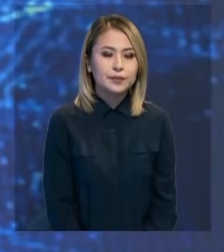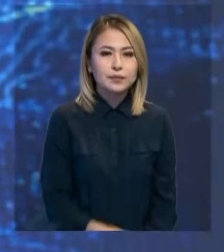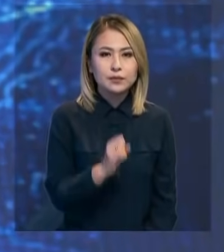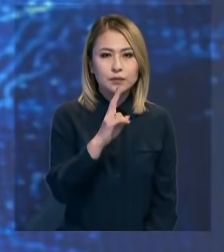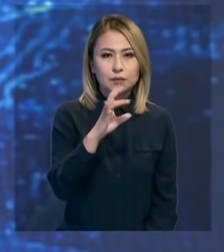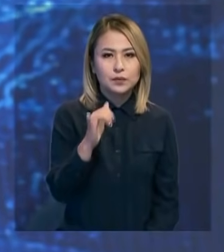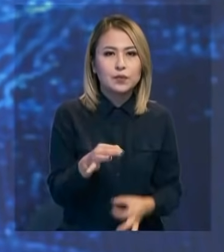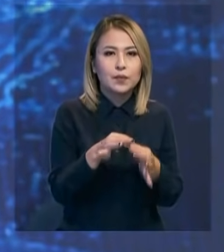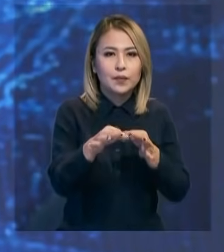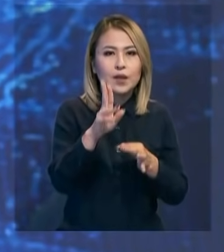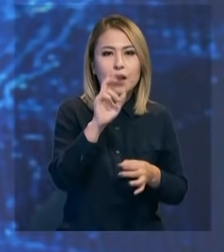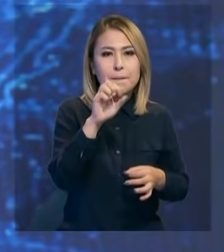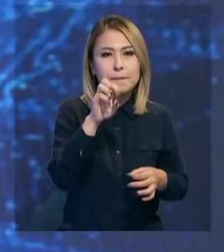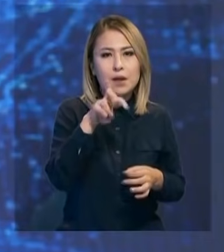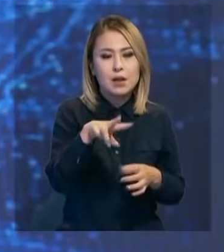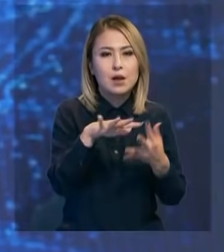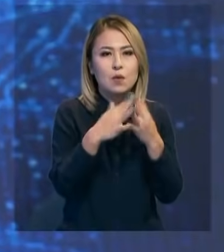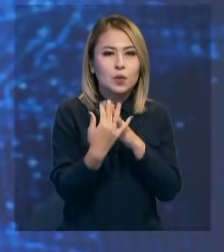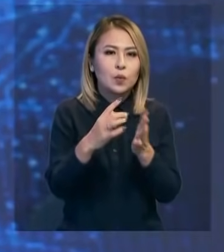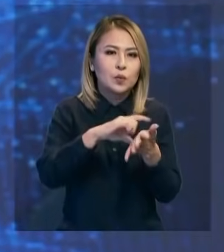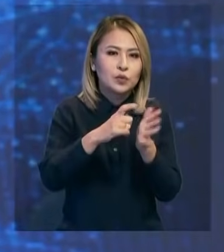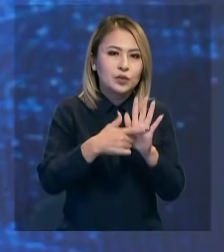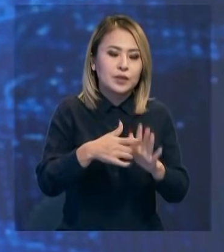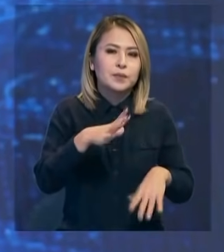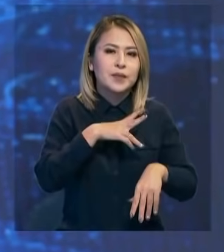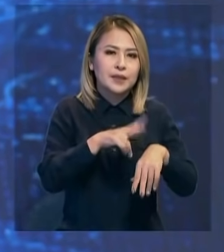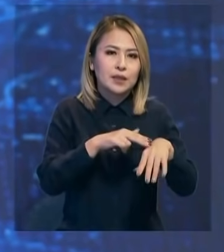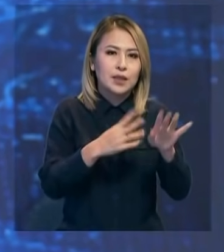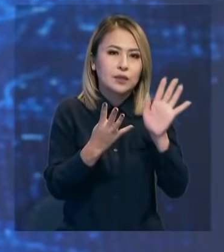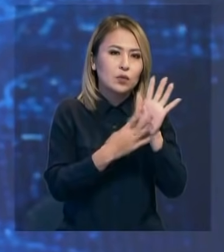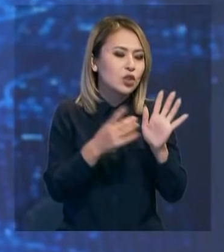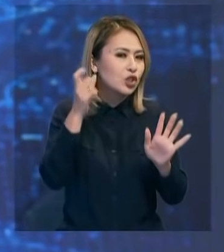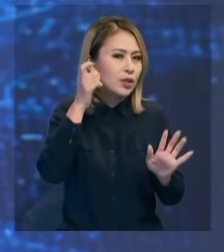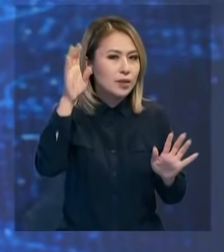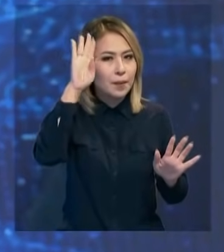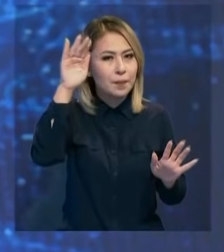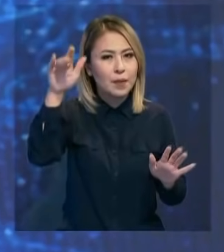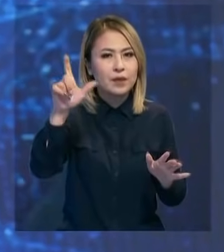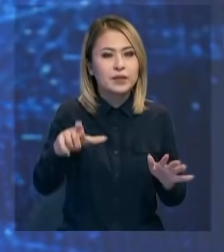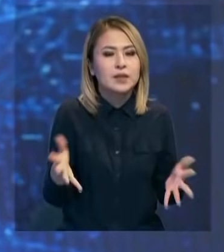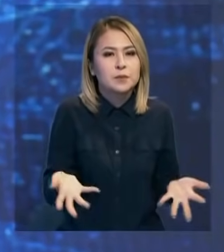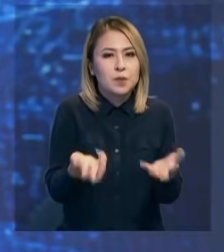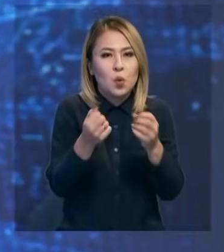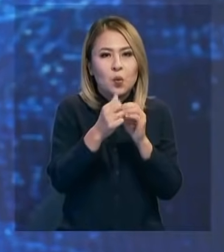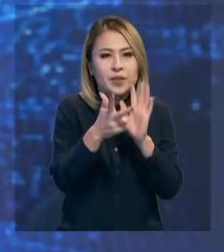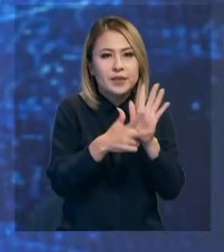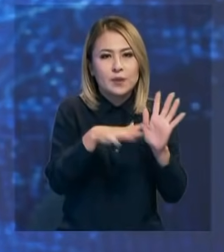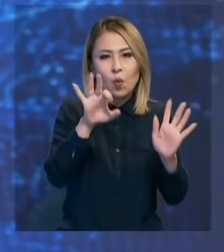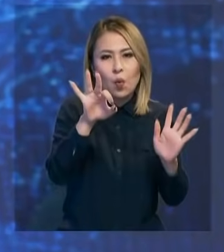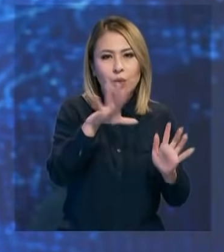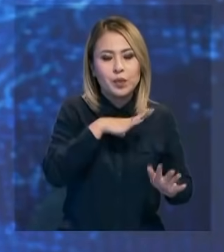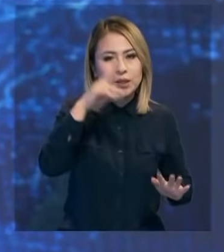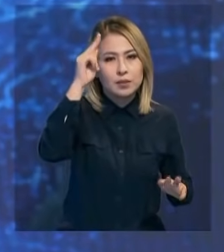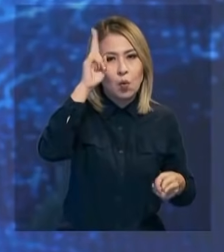Ақсу ауданындағы Қапал ауылының учаскелік инспекторы 9 жастағы баланы құтқарып қалды. Оқиға қазанның 18 күні болған. Сабақтан